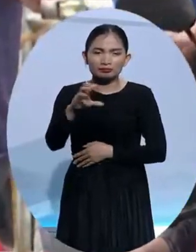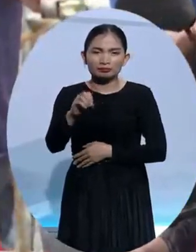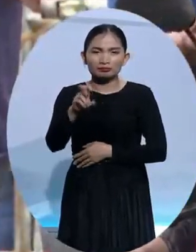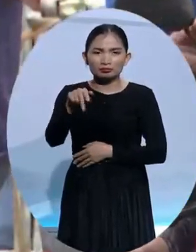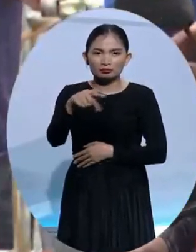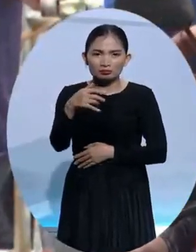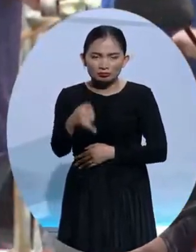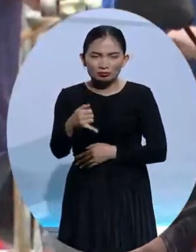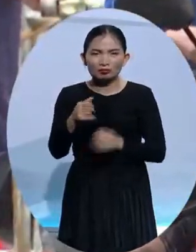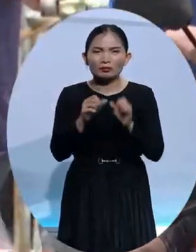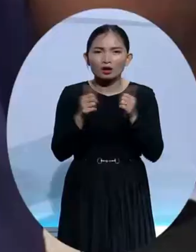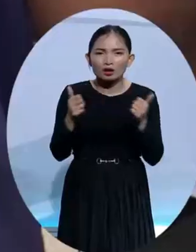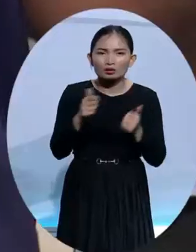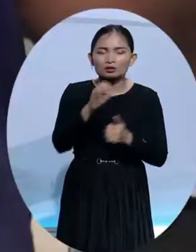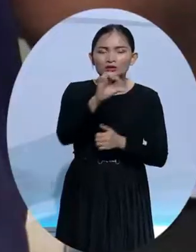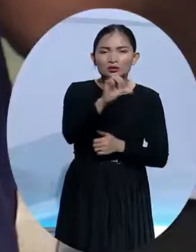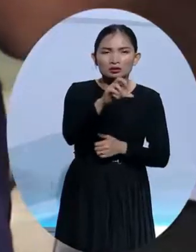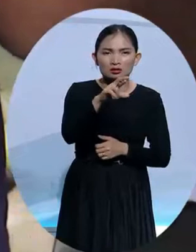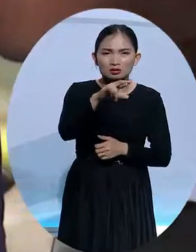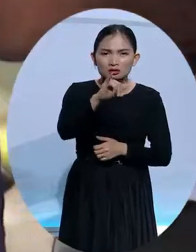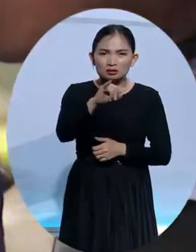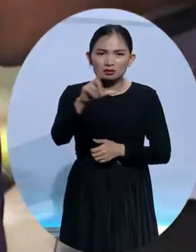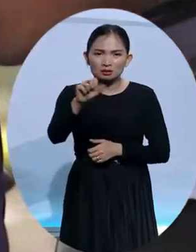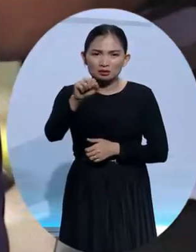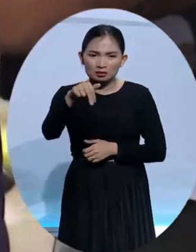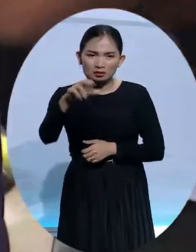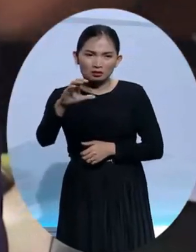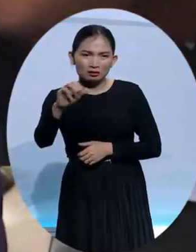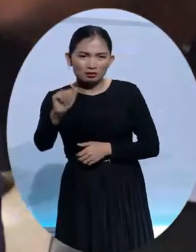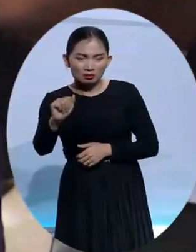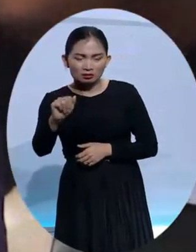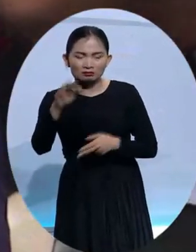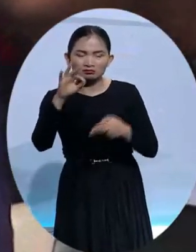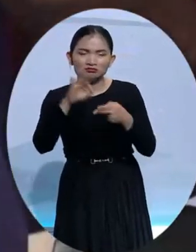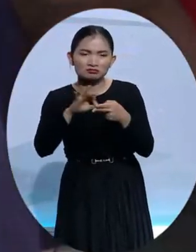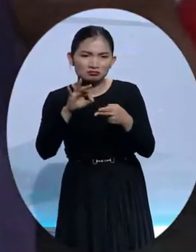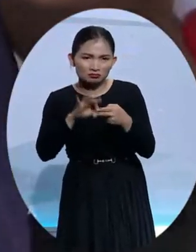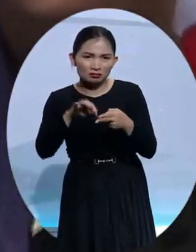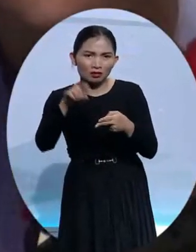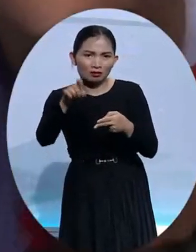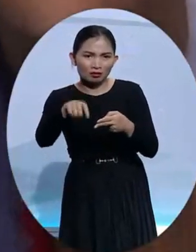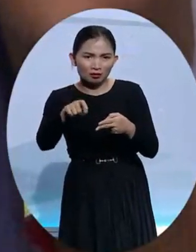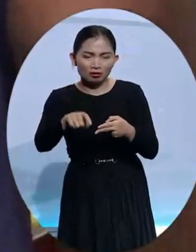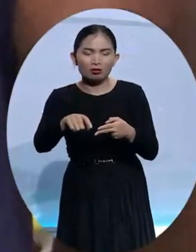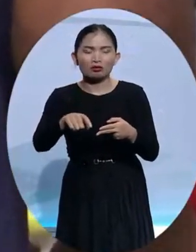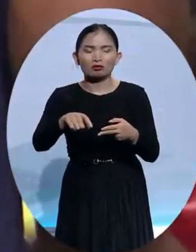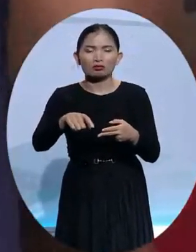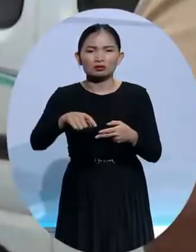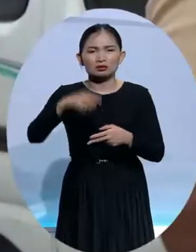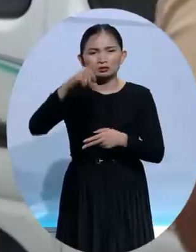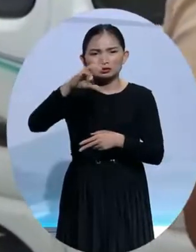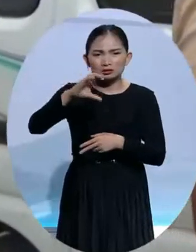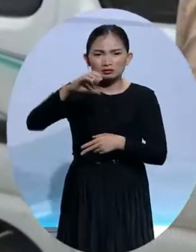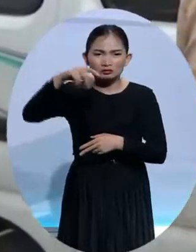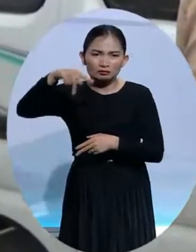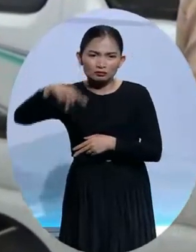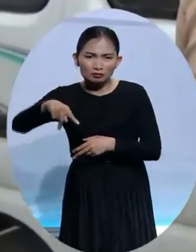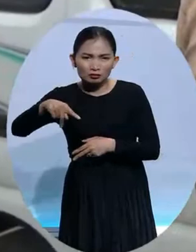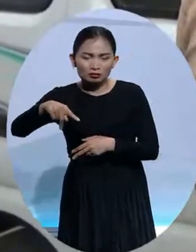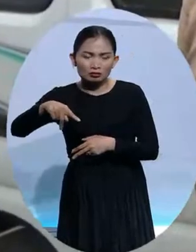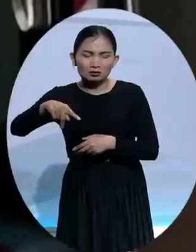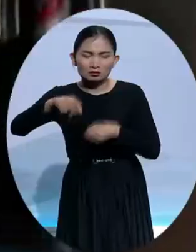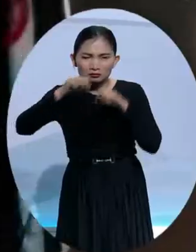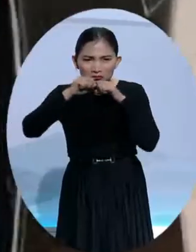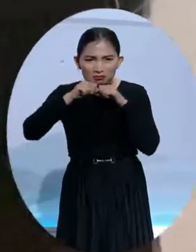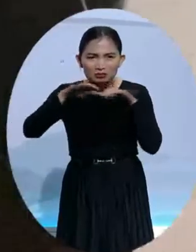bớt, cho thấy người lao động đã có thể trở lại làm việc như trước. Do vậy, chính phủ đã quyết định hủy bỏ thông tư hồi tháng 6 đóng cửa các cơ quan chính phủ